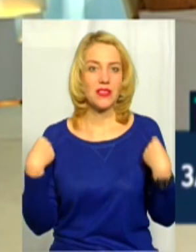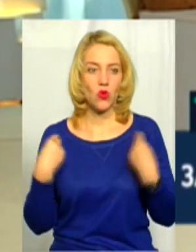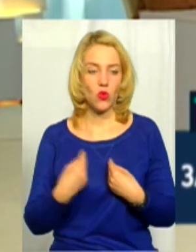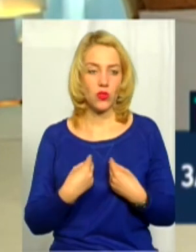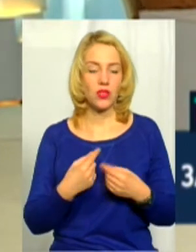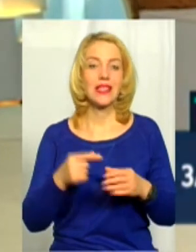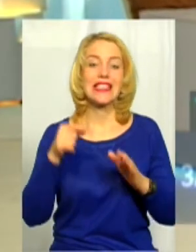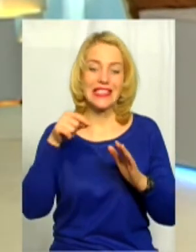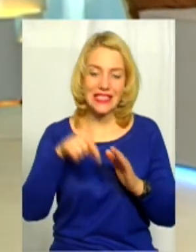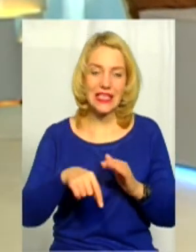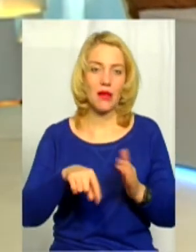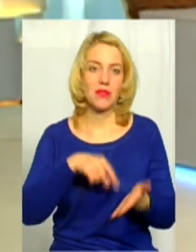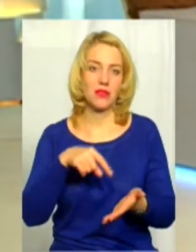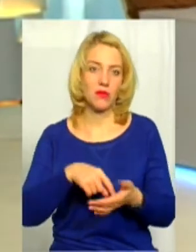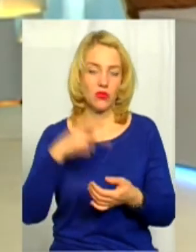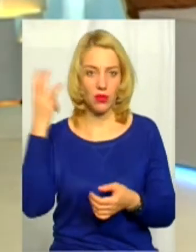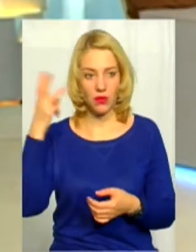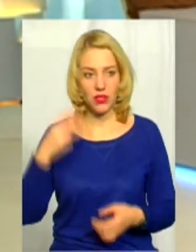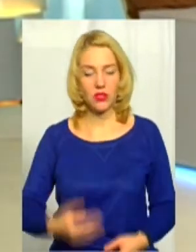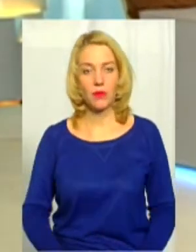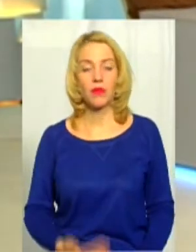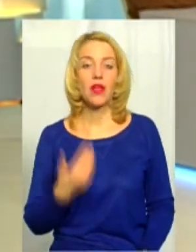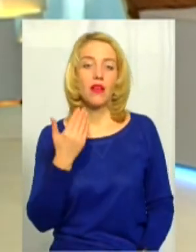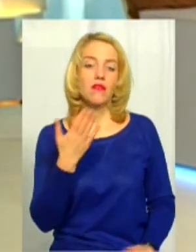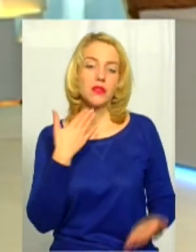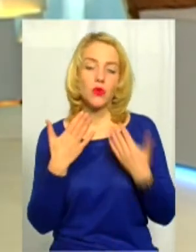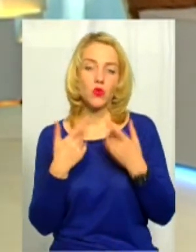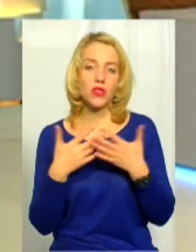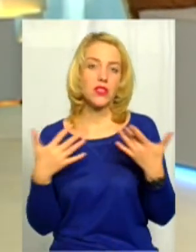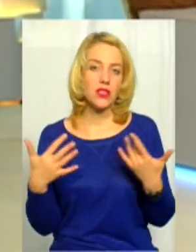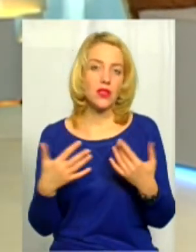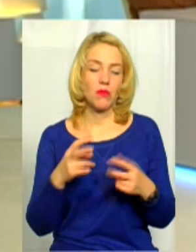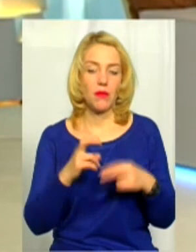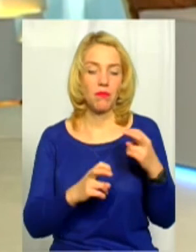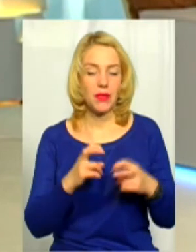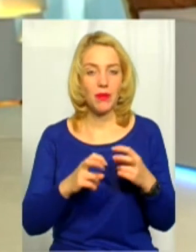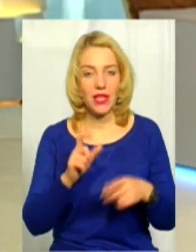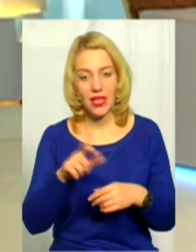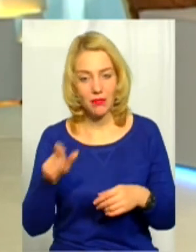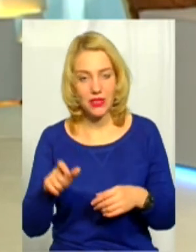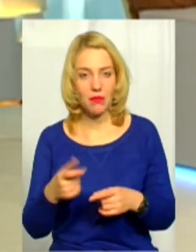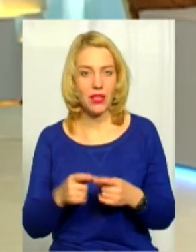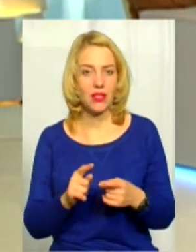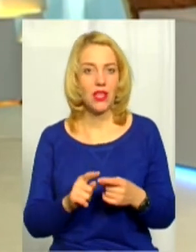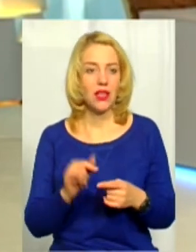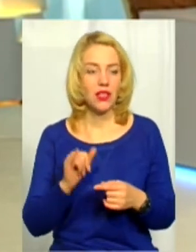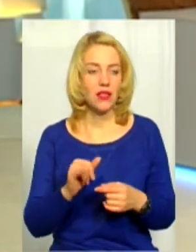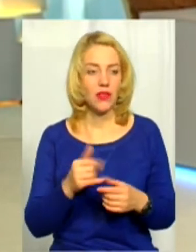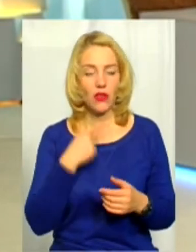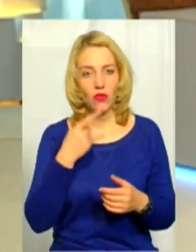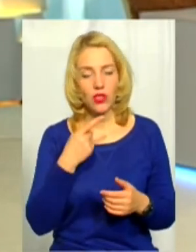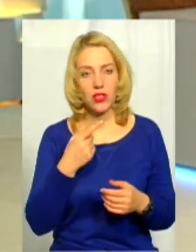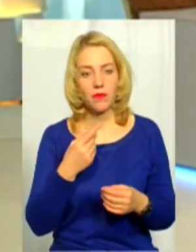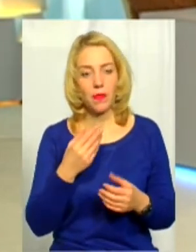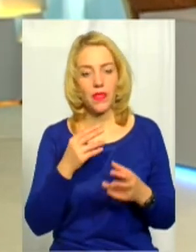Пане Олеже, а от ви ж спілкуєтесь з різними підприємцями, і от, можливо, ви знаєте такі дані, хоча б у відсотковому